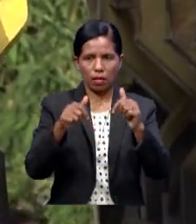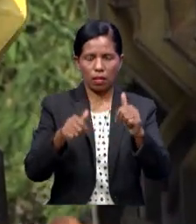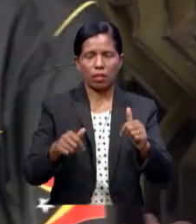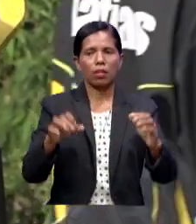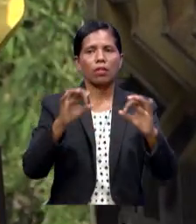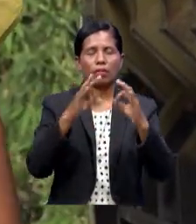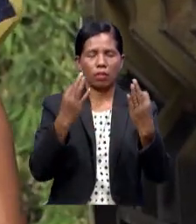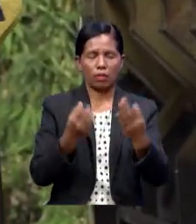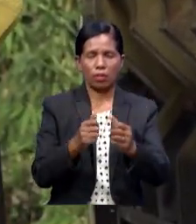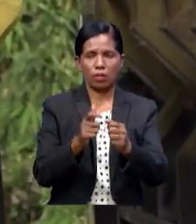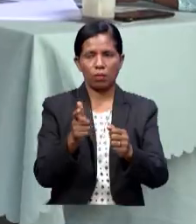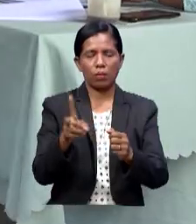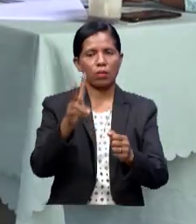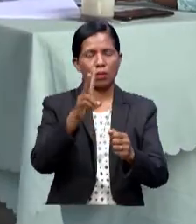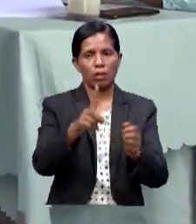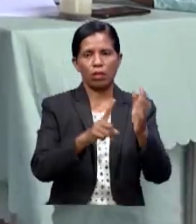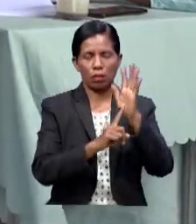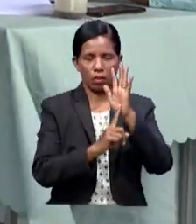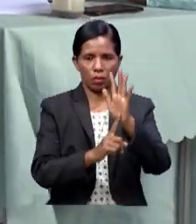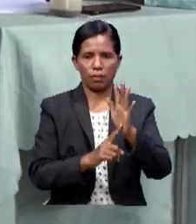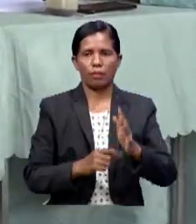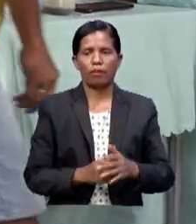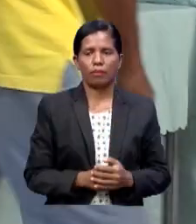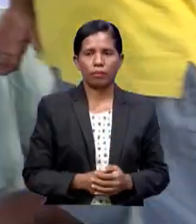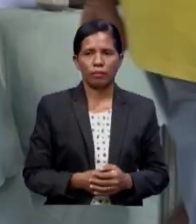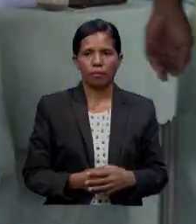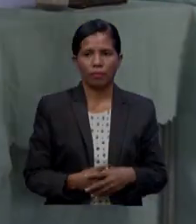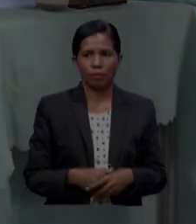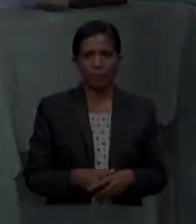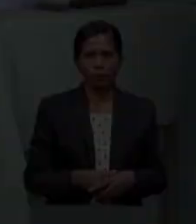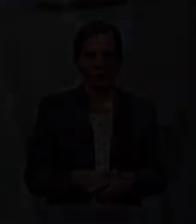umakain runulu resin rua maksehato reklamasaun ekipo kobertura GMN.